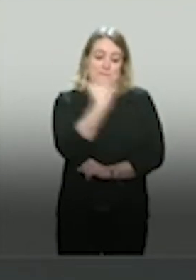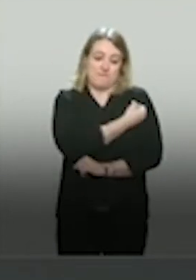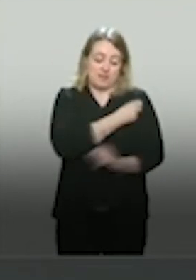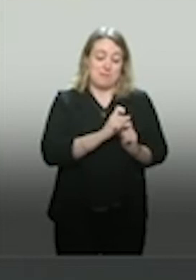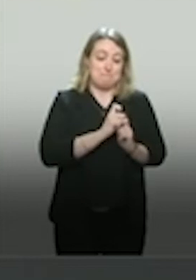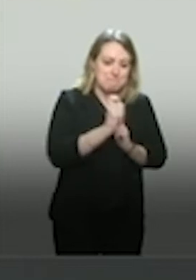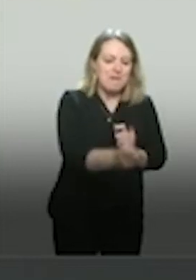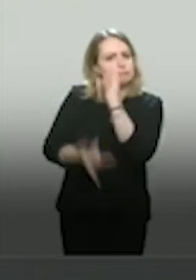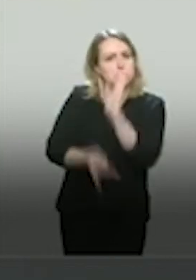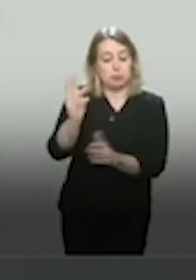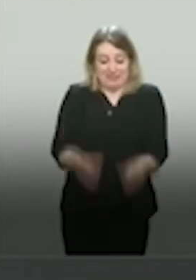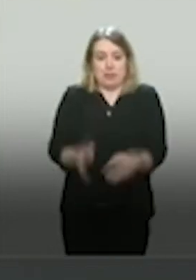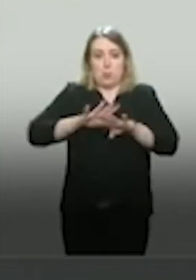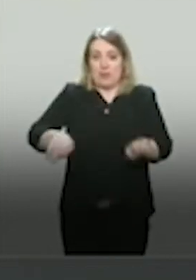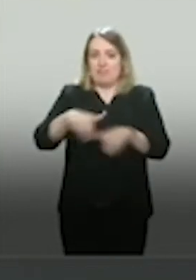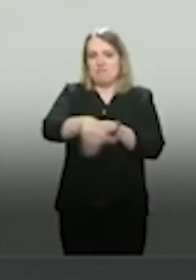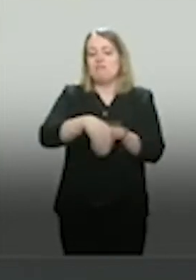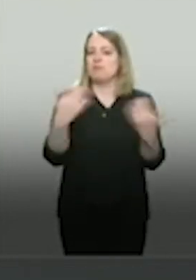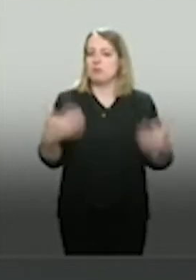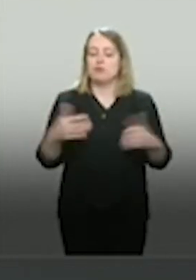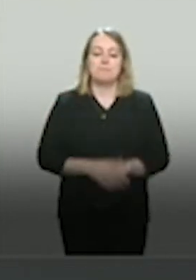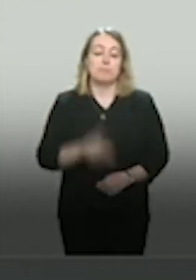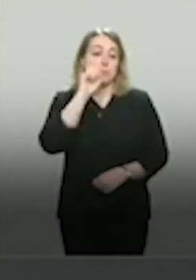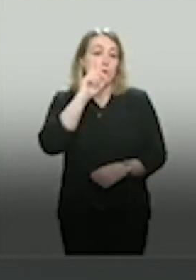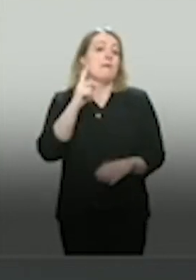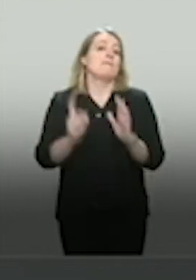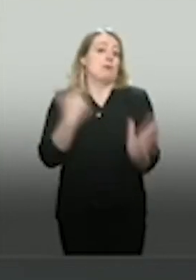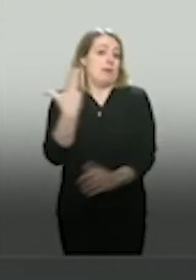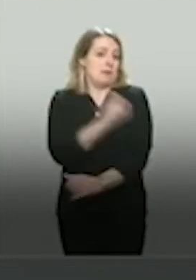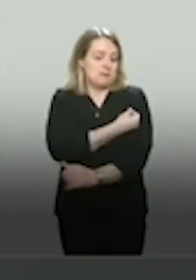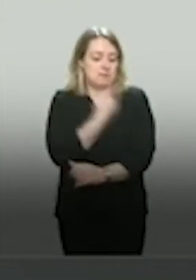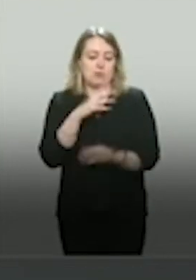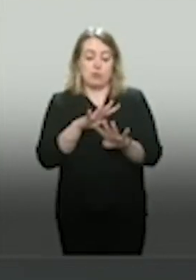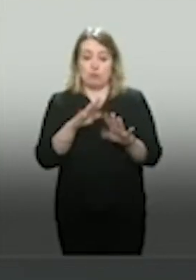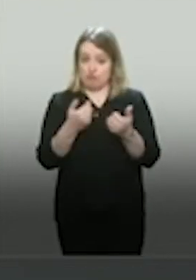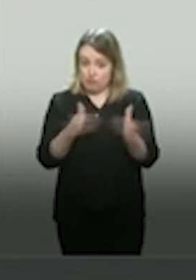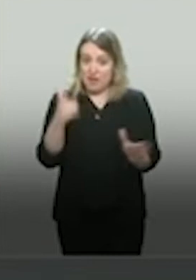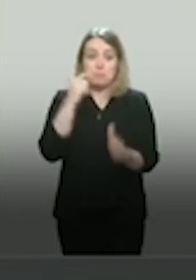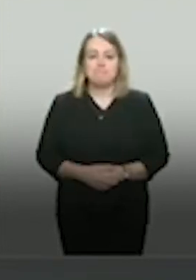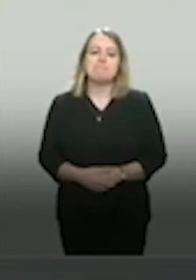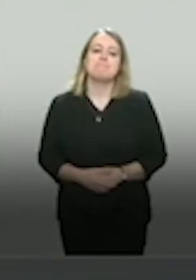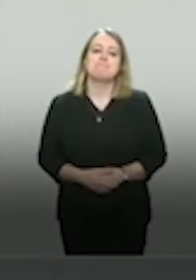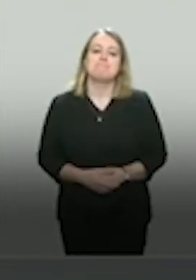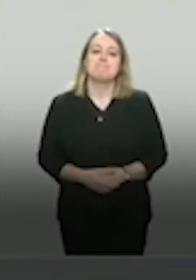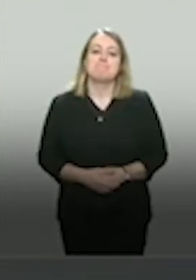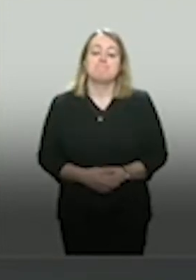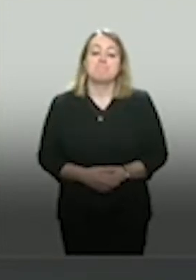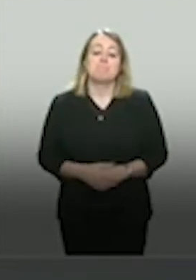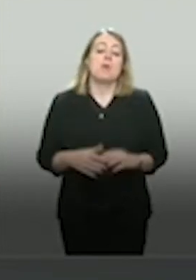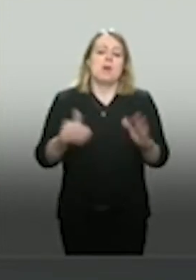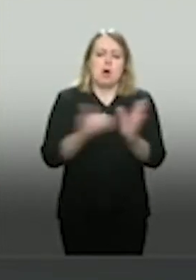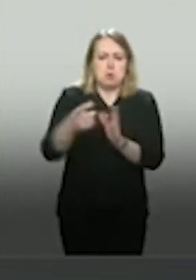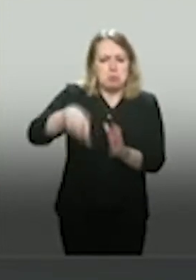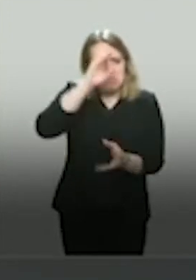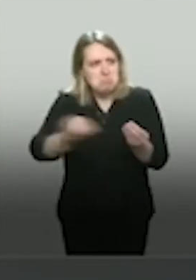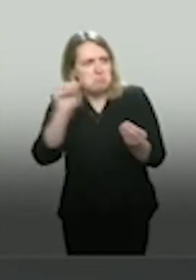leur dernière injection. La vaccination en rappel pour les adultes est ouverte à compter de ce samedi. Une autre question autour de la vaccination,